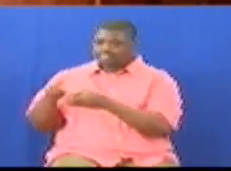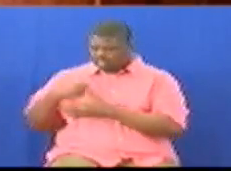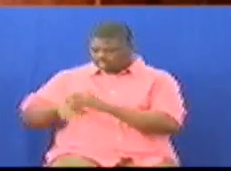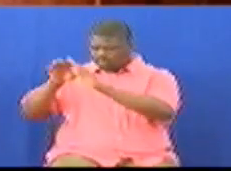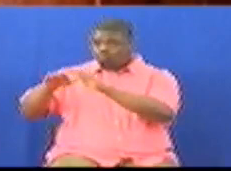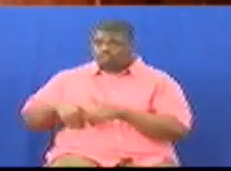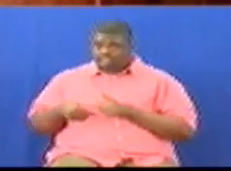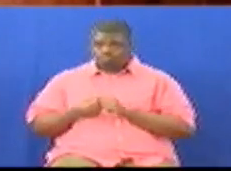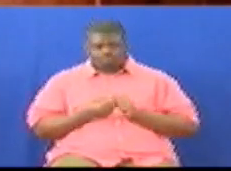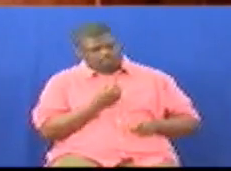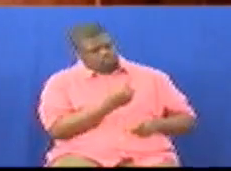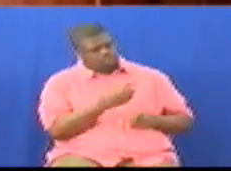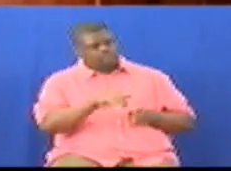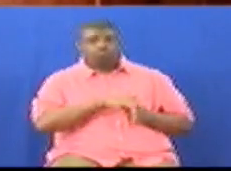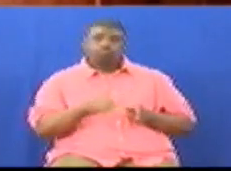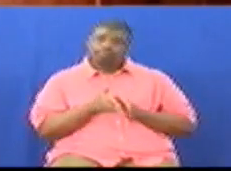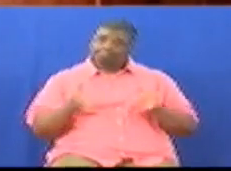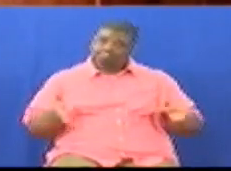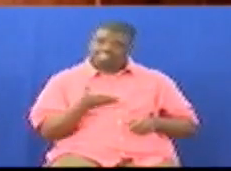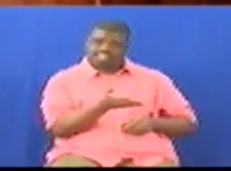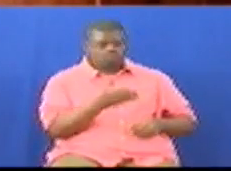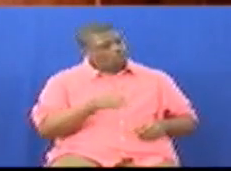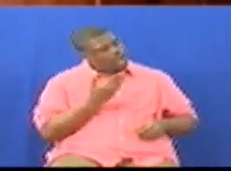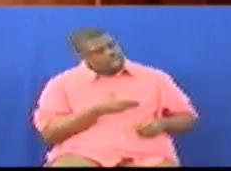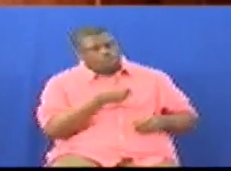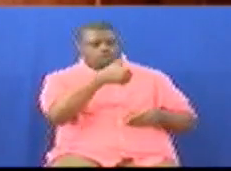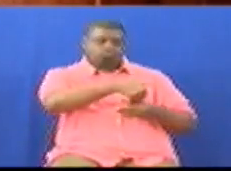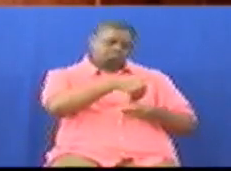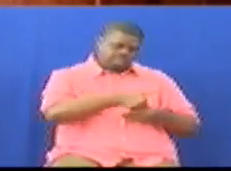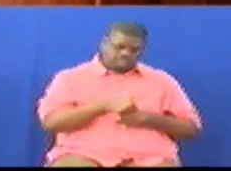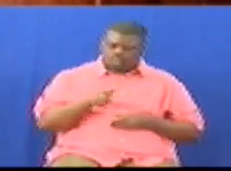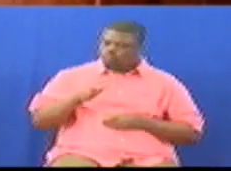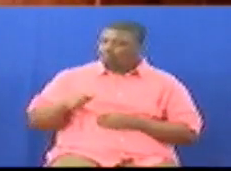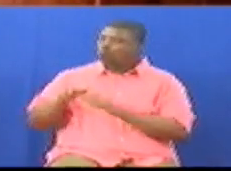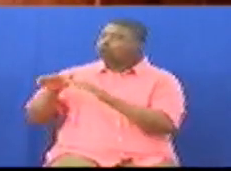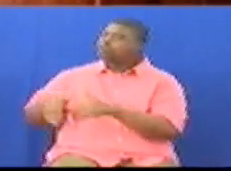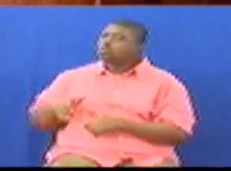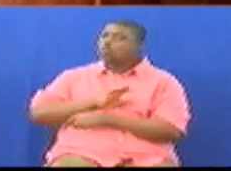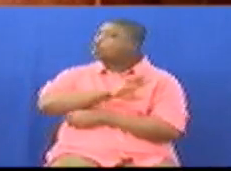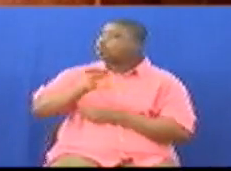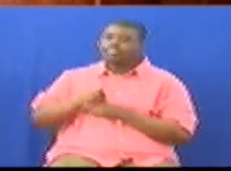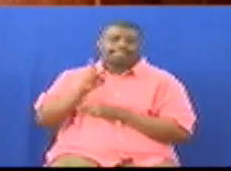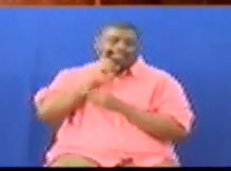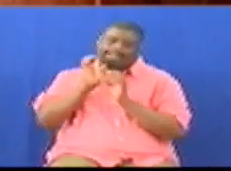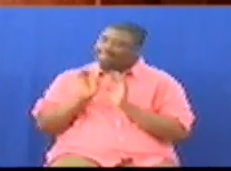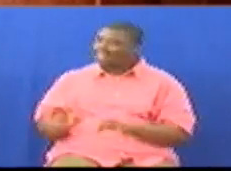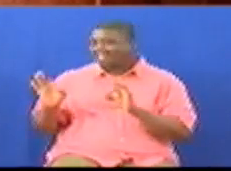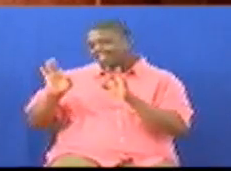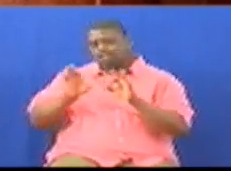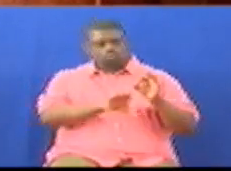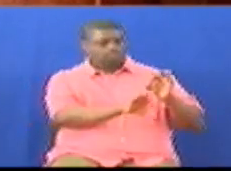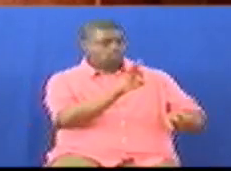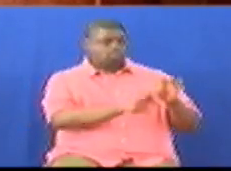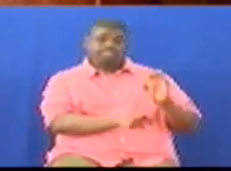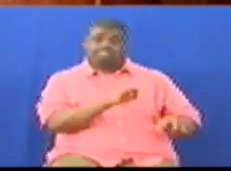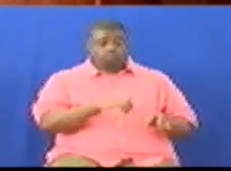hili la 11, nitumie fursa hii kuwatakia wajumbe wa kamati pamoja na wabunge wengine wote kila laheri katika uchaguzi ujao, na